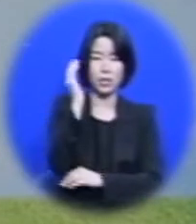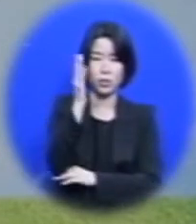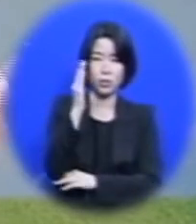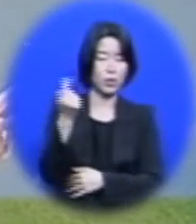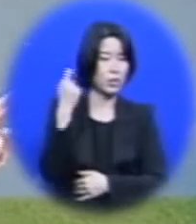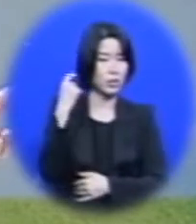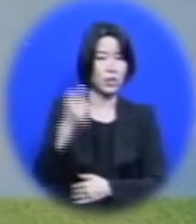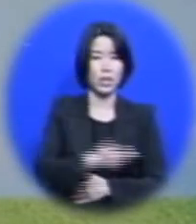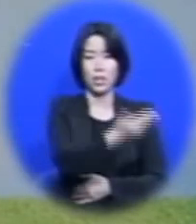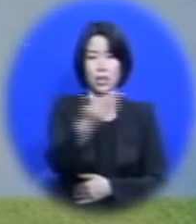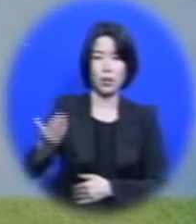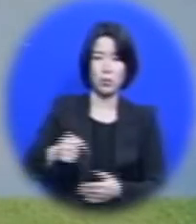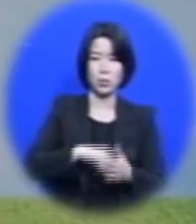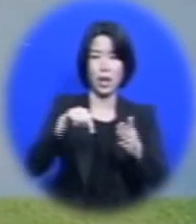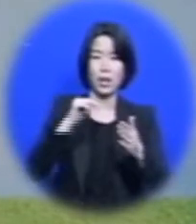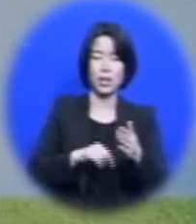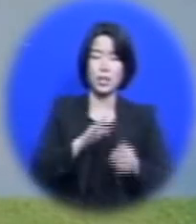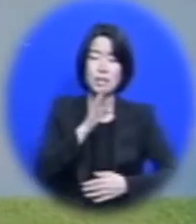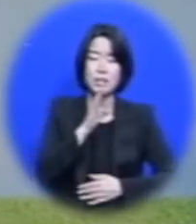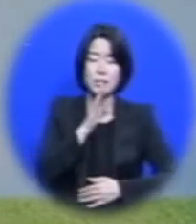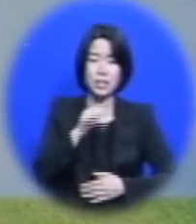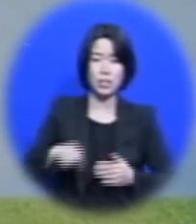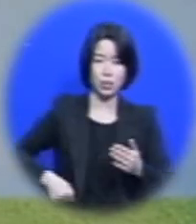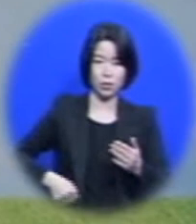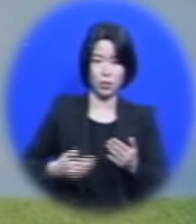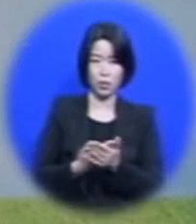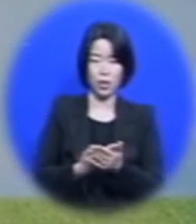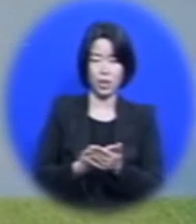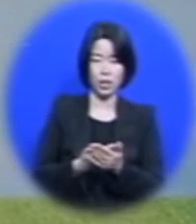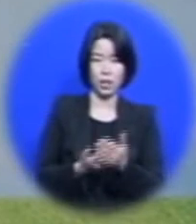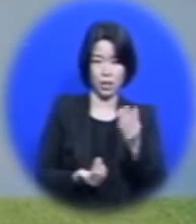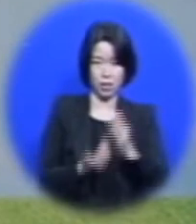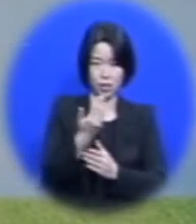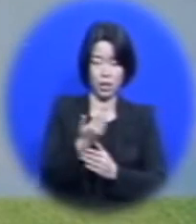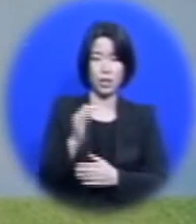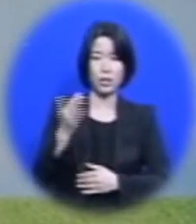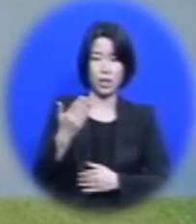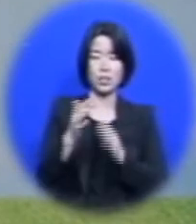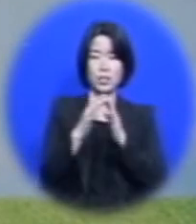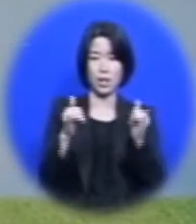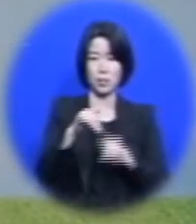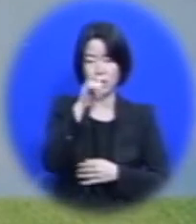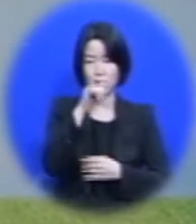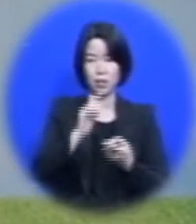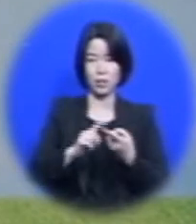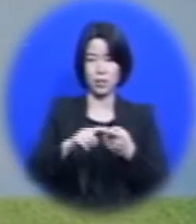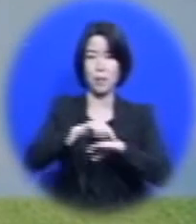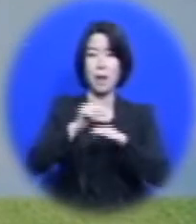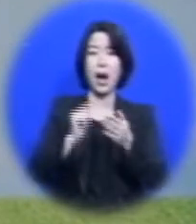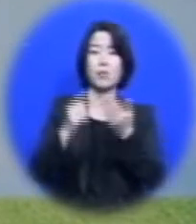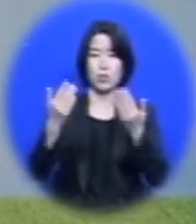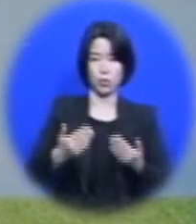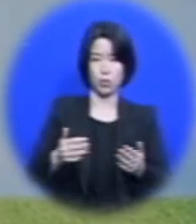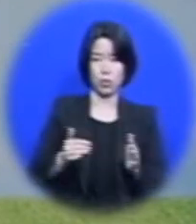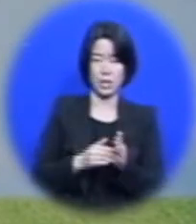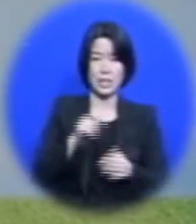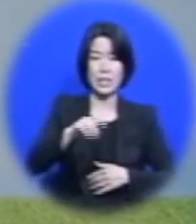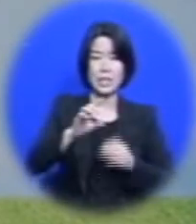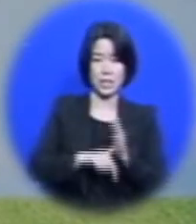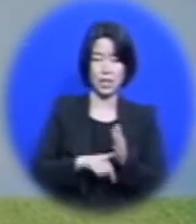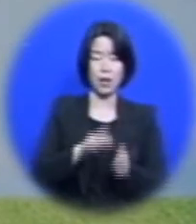듣는 여러분들 안에 진정으로 회개가 일어나야 할 사람이 있다는 마음을 저에게 주셨습니다. 오늘 이 시간에